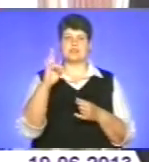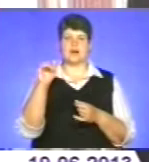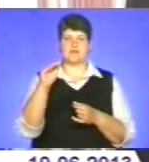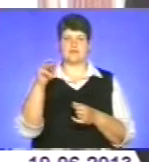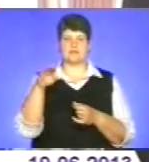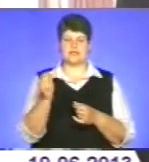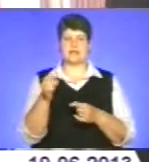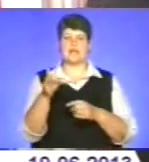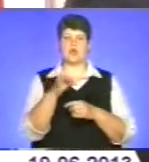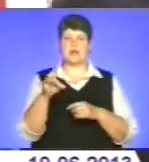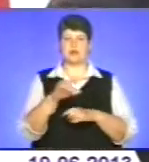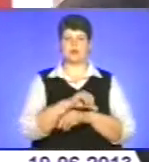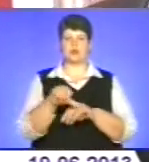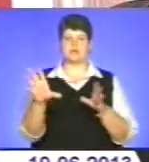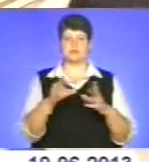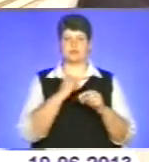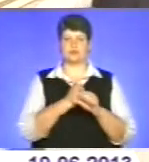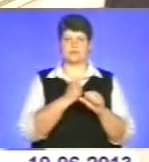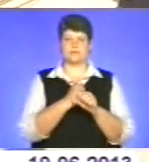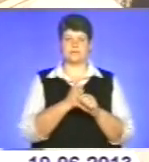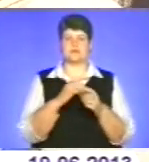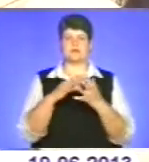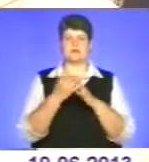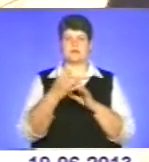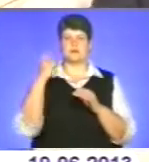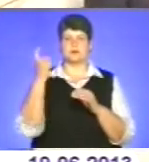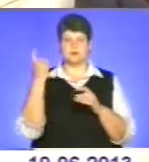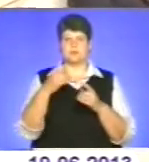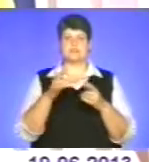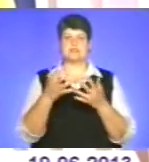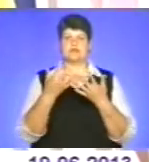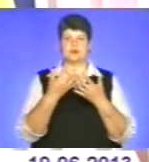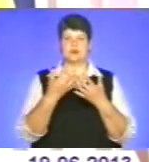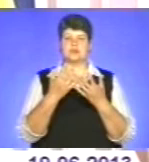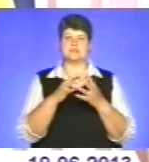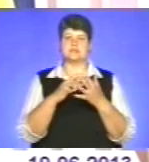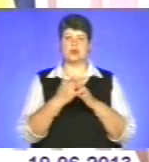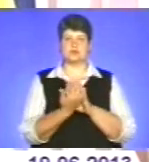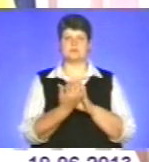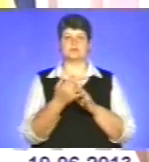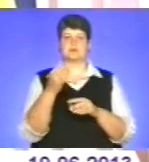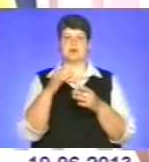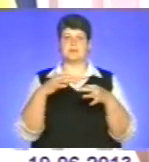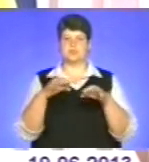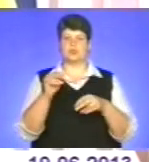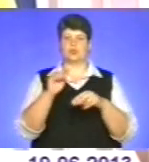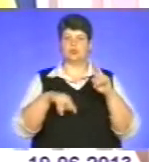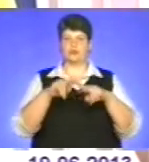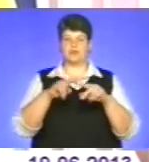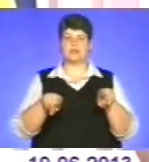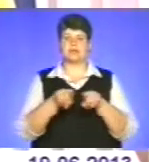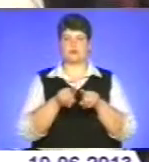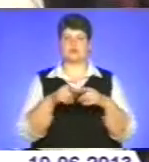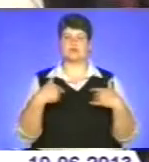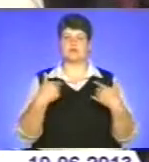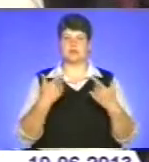міжрегіональне прикордонне співробітництво, розвиток агропромислового комплексу, сільгоспмашинобудування. Також Віктор Янукович привітав прагнення Білорусі